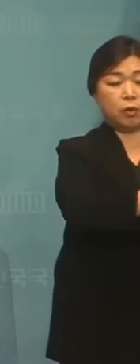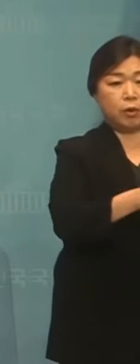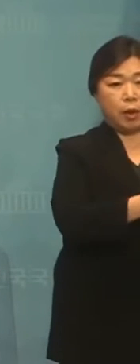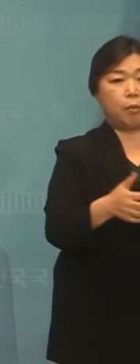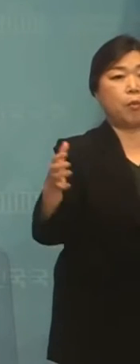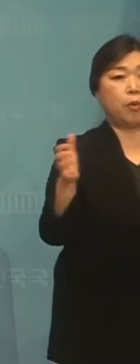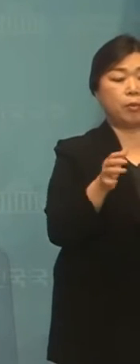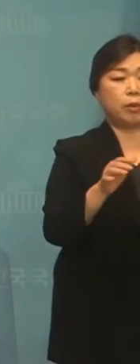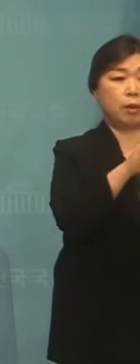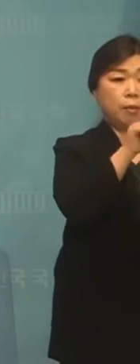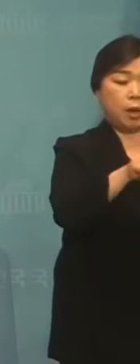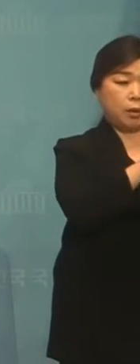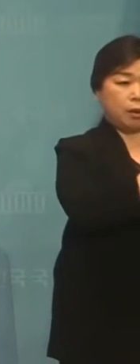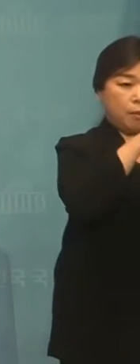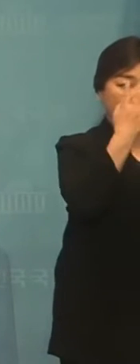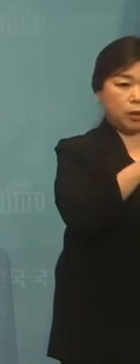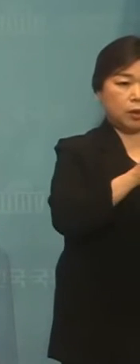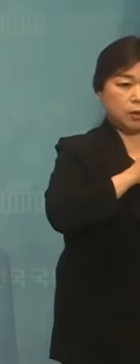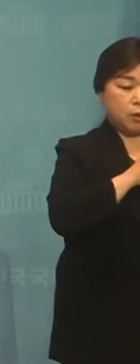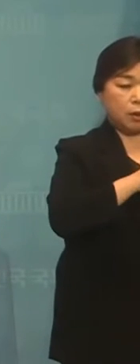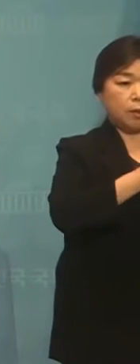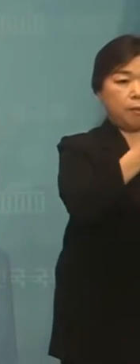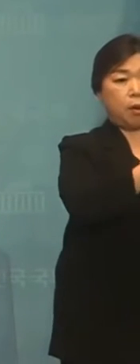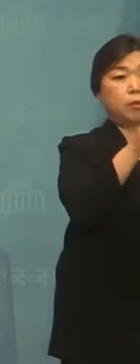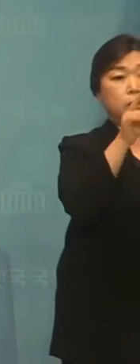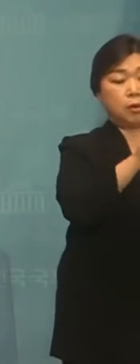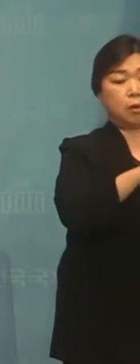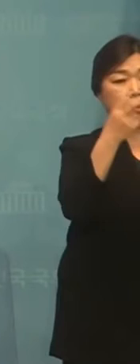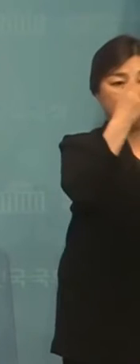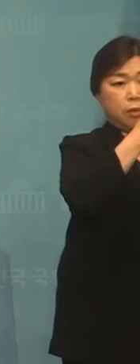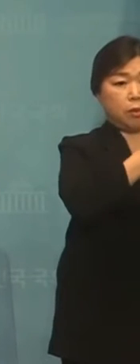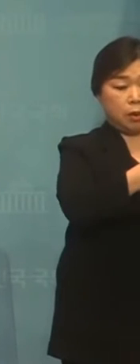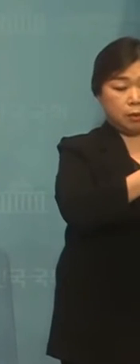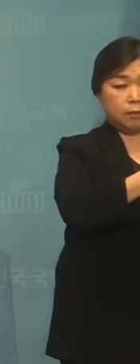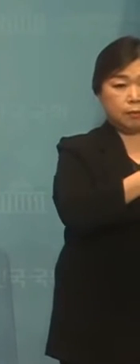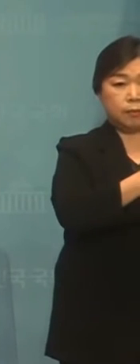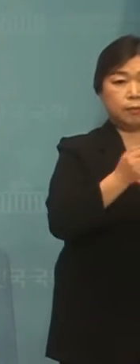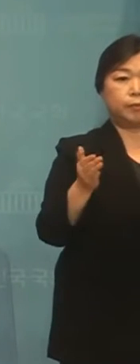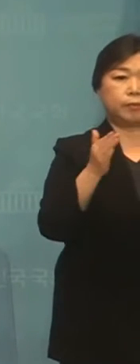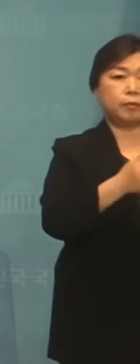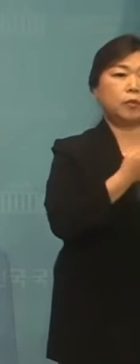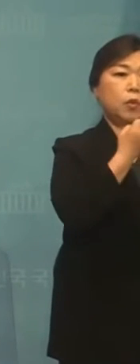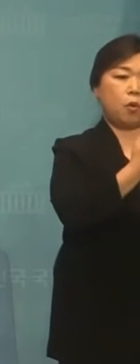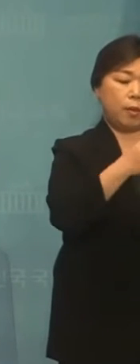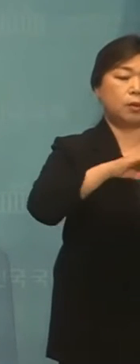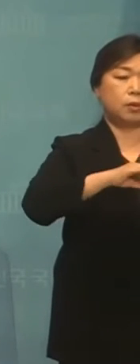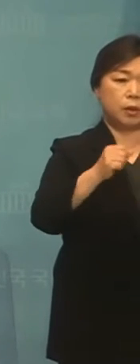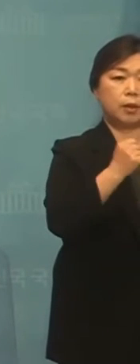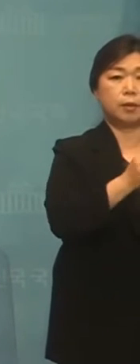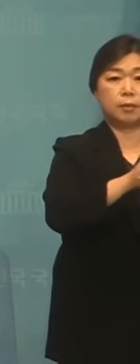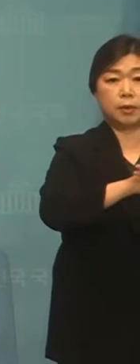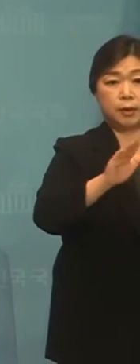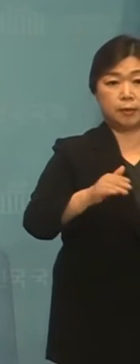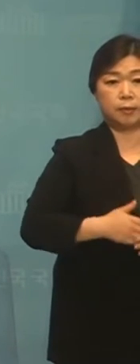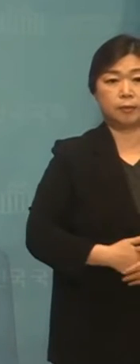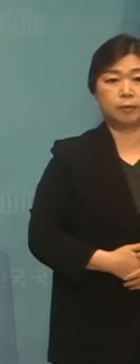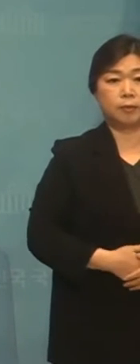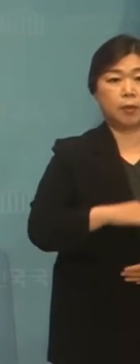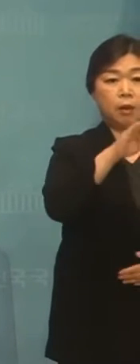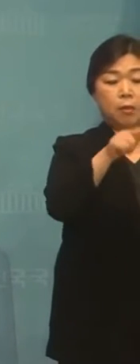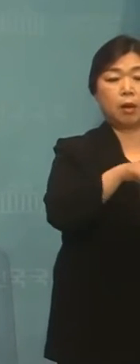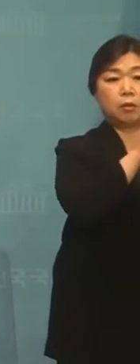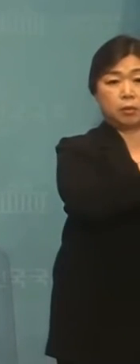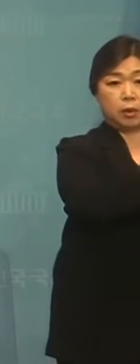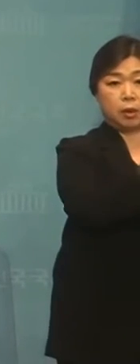후보에게 제기된 모든 의혹들에 대한 법리 검토를 거쳐 고발 조치하겠습니다.